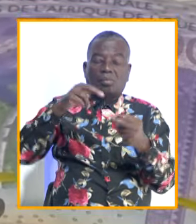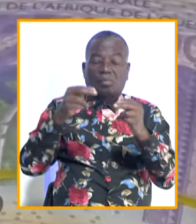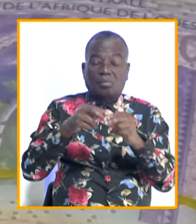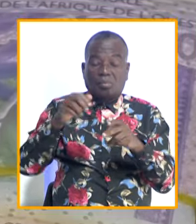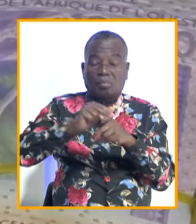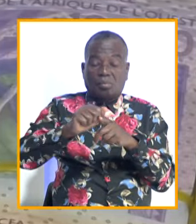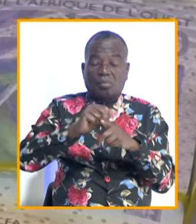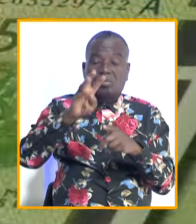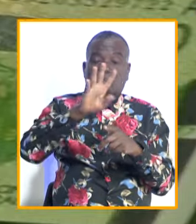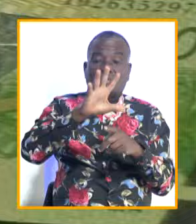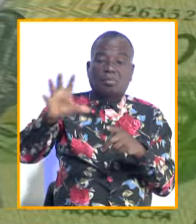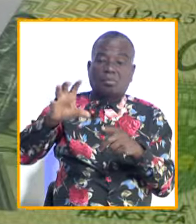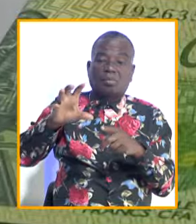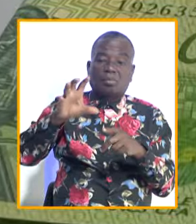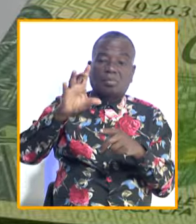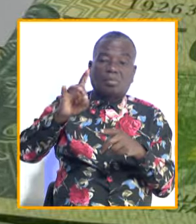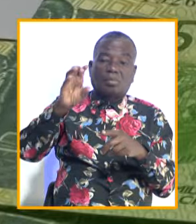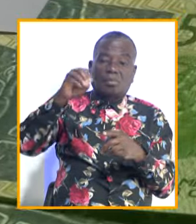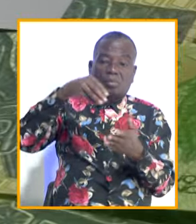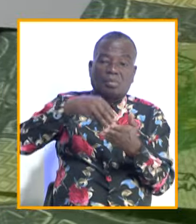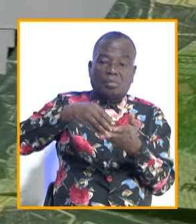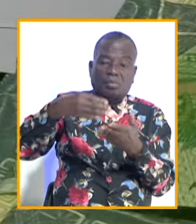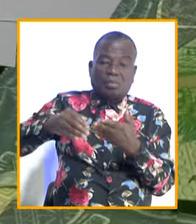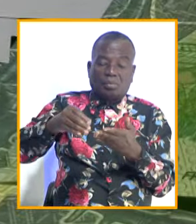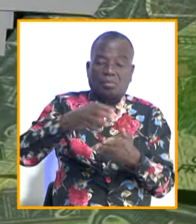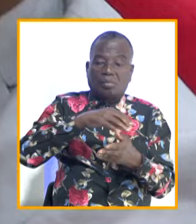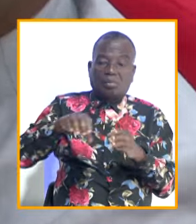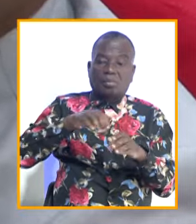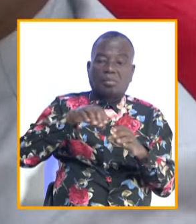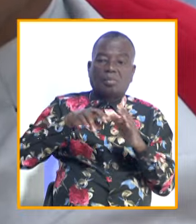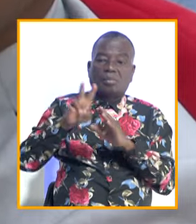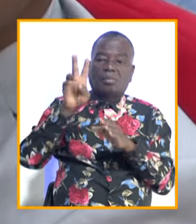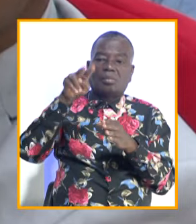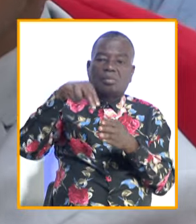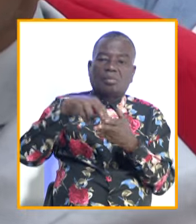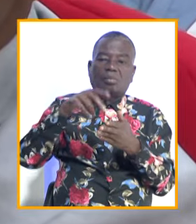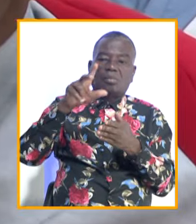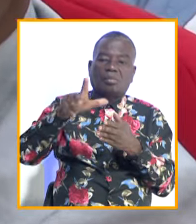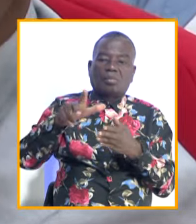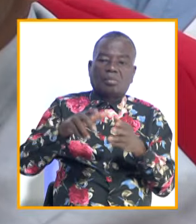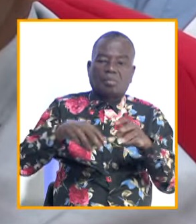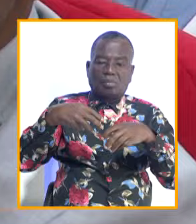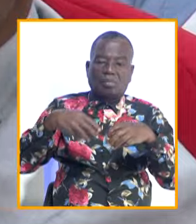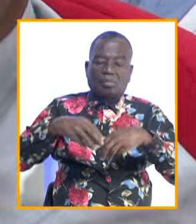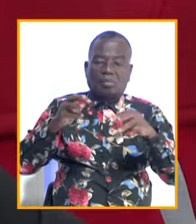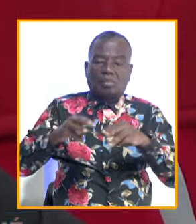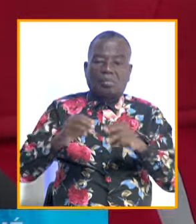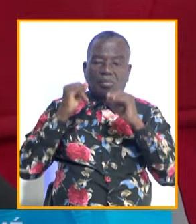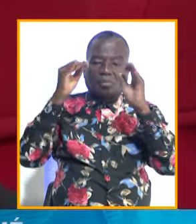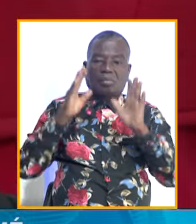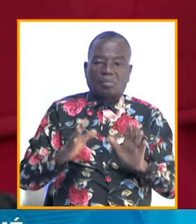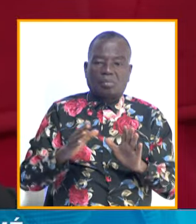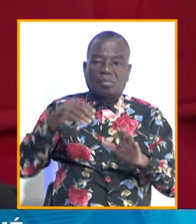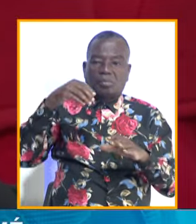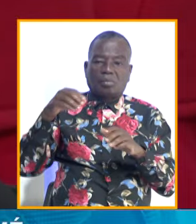d'environ 598 milliards de francs CFA réalisé en 2023, le marché ivoirien des assurances occupe le premier rang dans